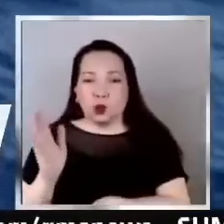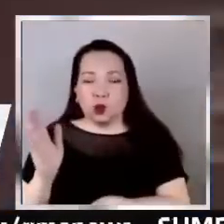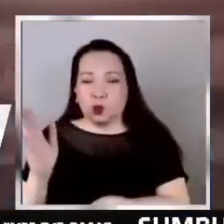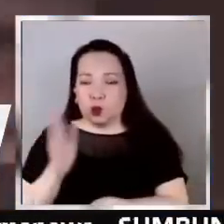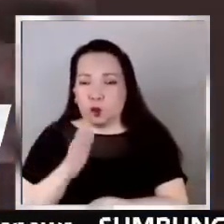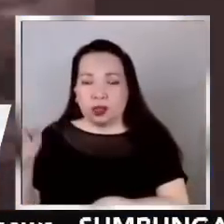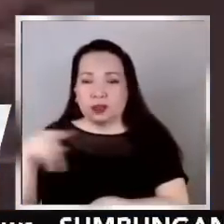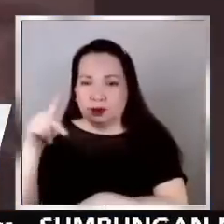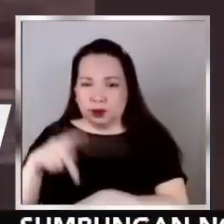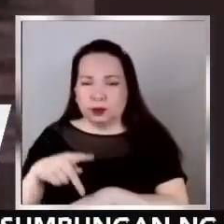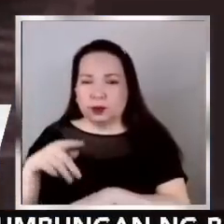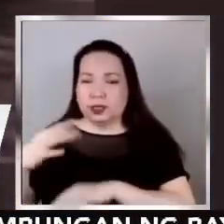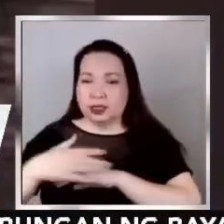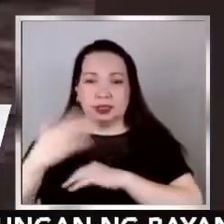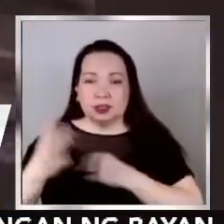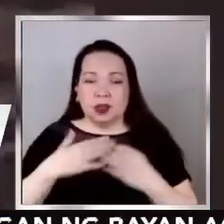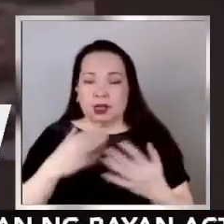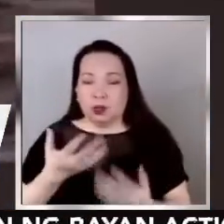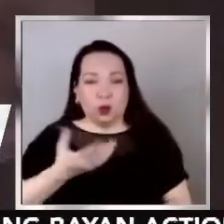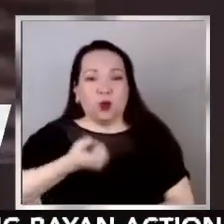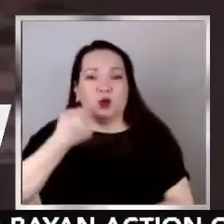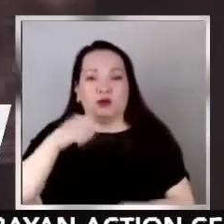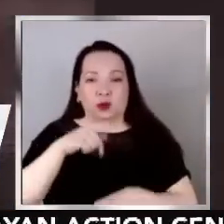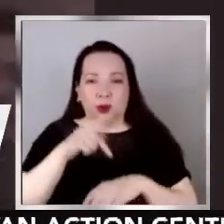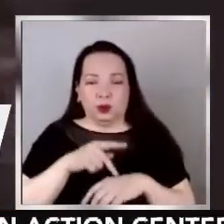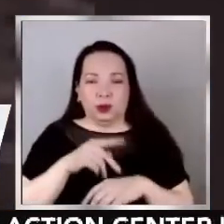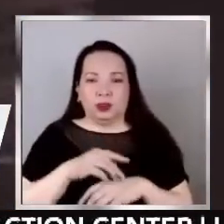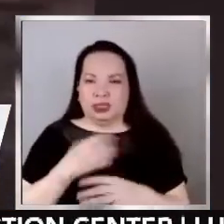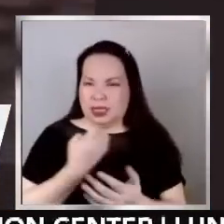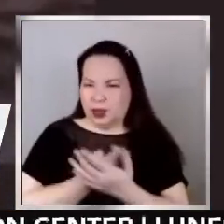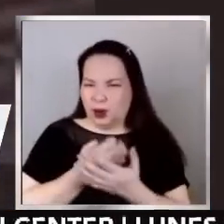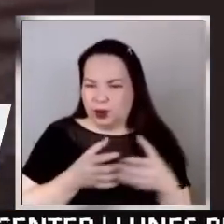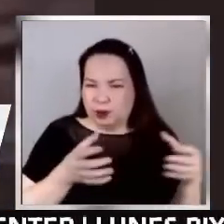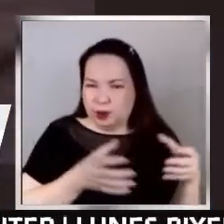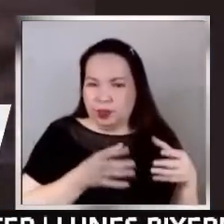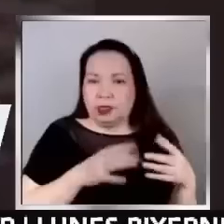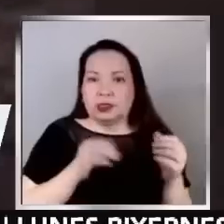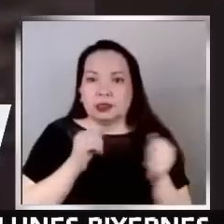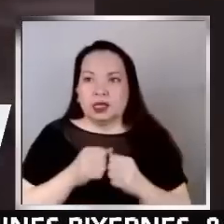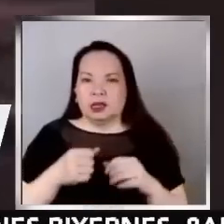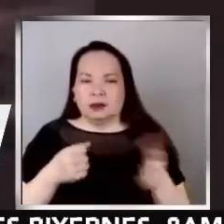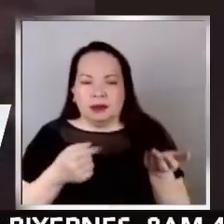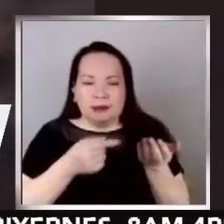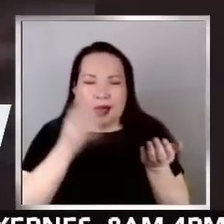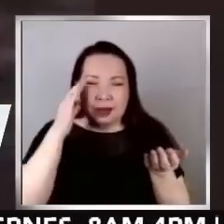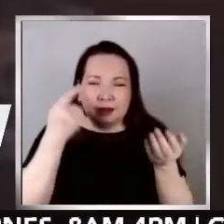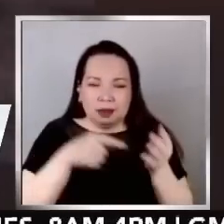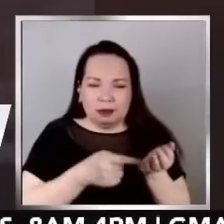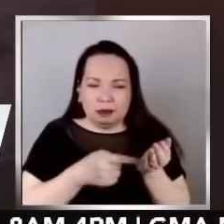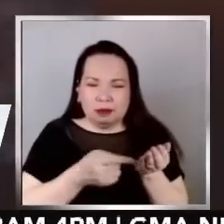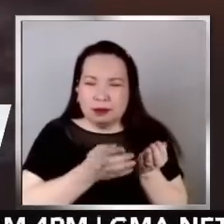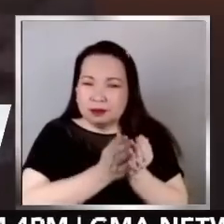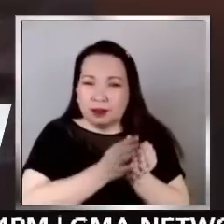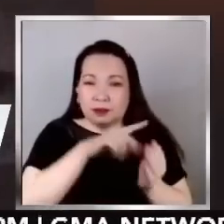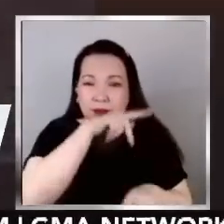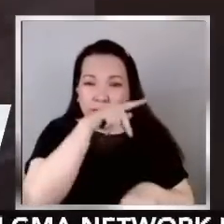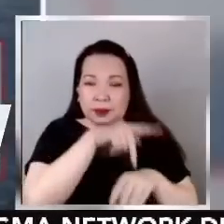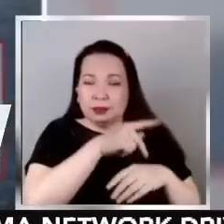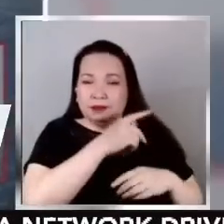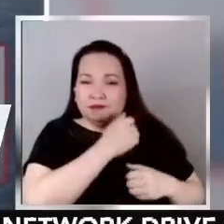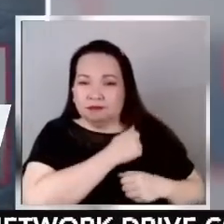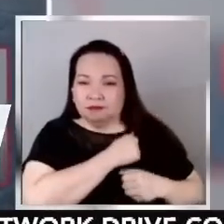Pilipinas. Kabilang dito ang pagtutok ng China Coast Guard ng laser sa ating Philippine Coast Guard sa Ayungin